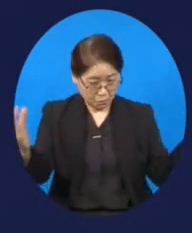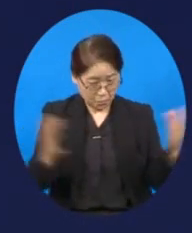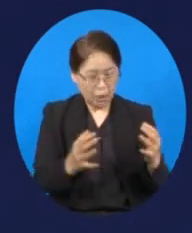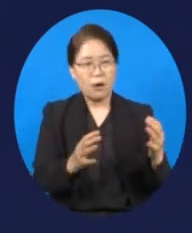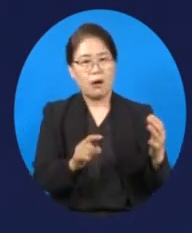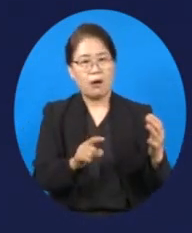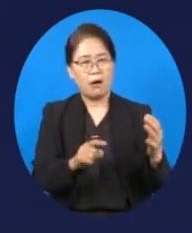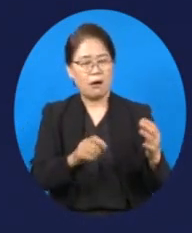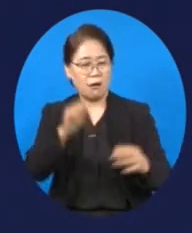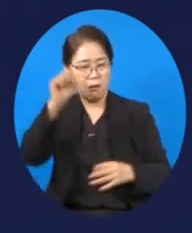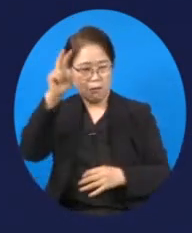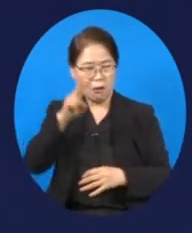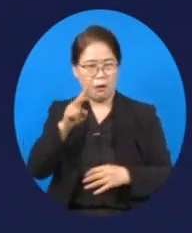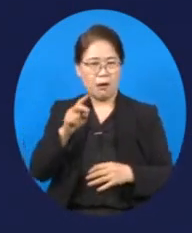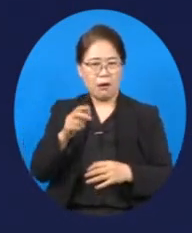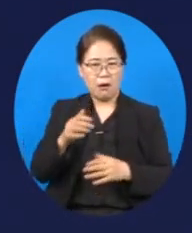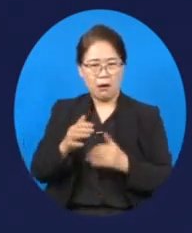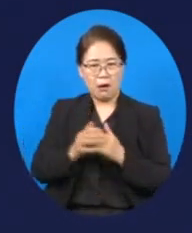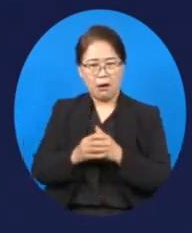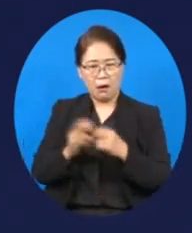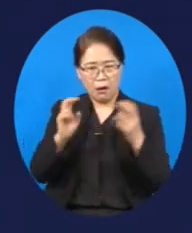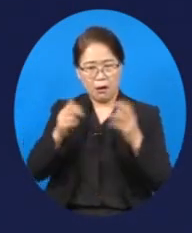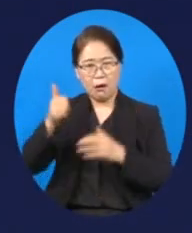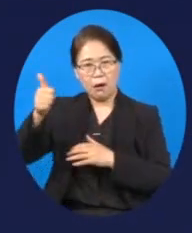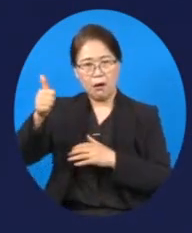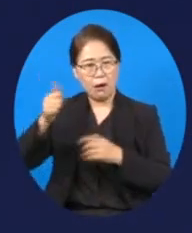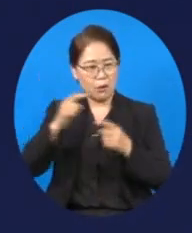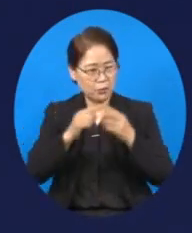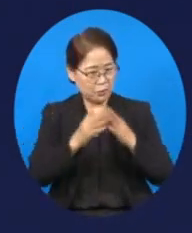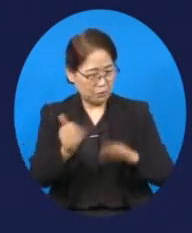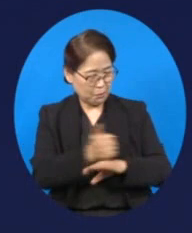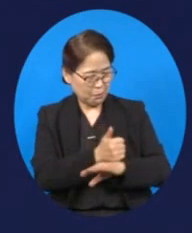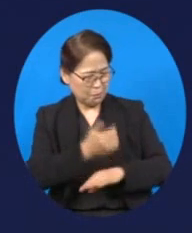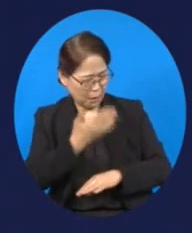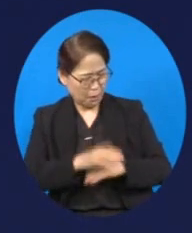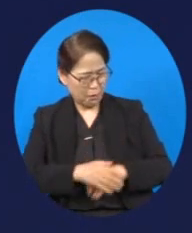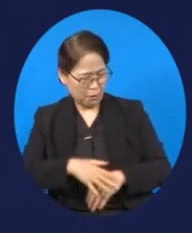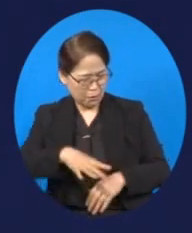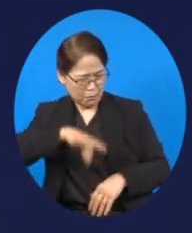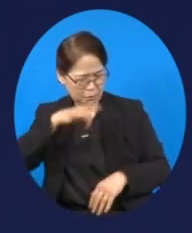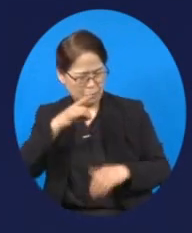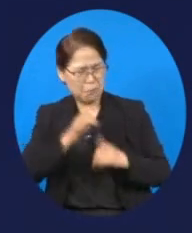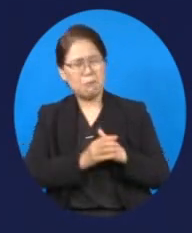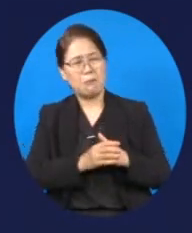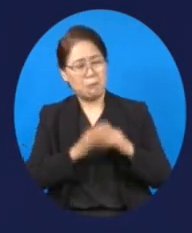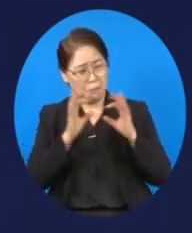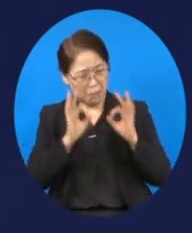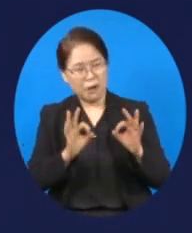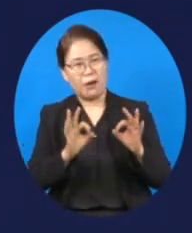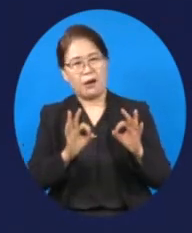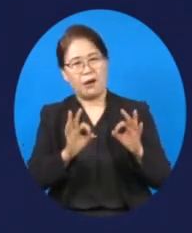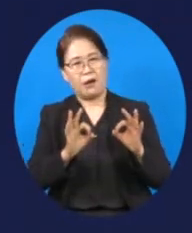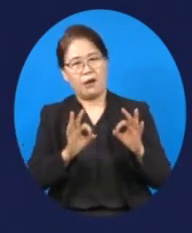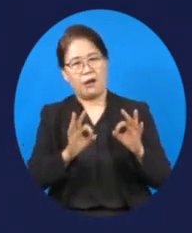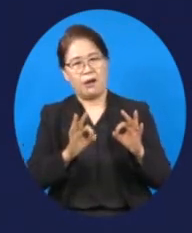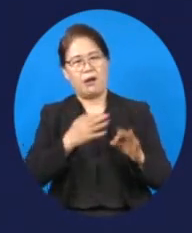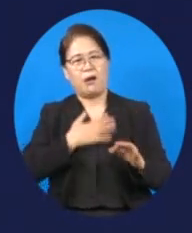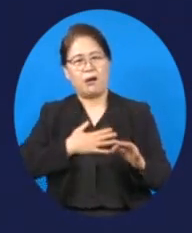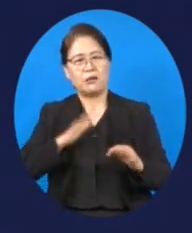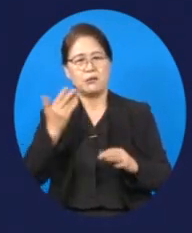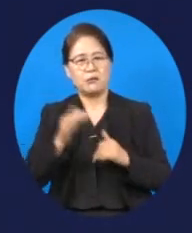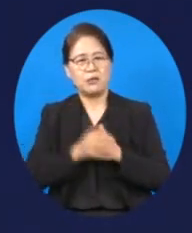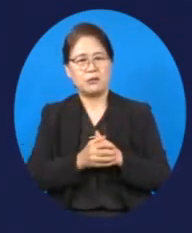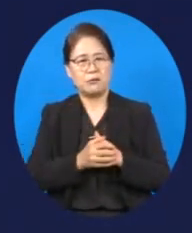아니 사장님이 교회 다니셨어요 나는 오늘에서의 처음 알았네요 자신의